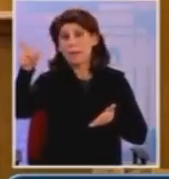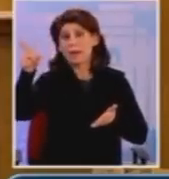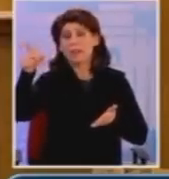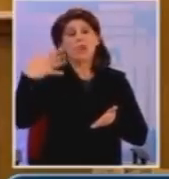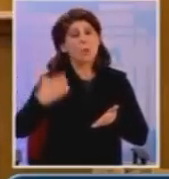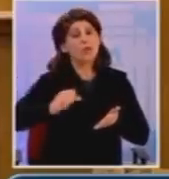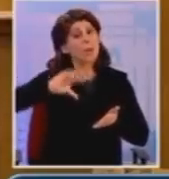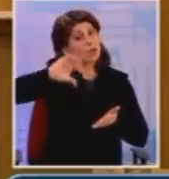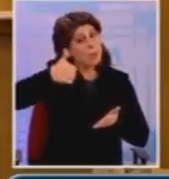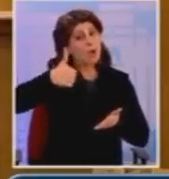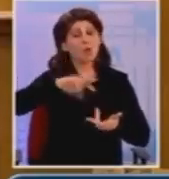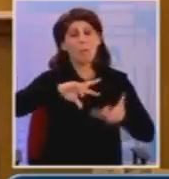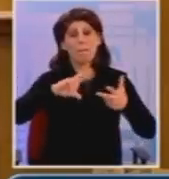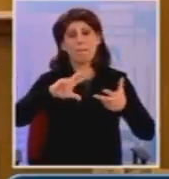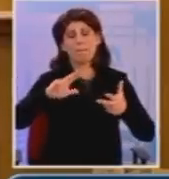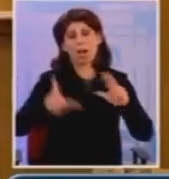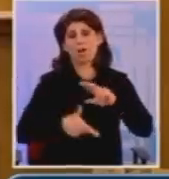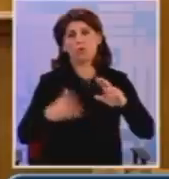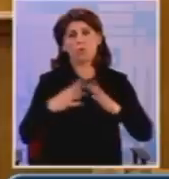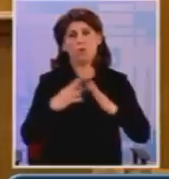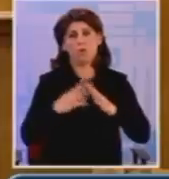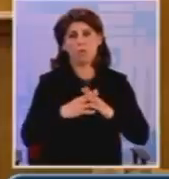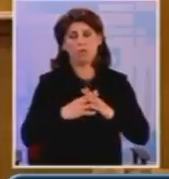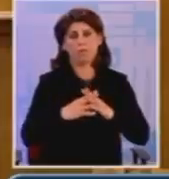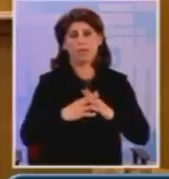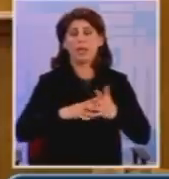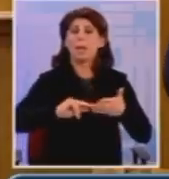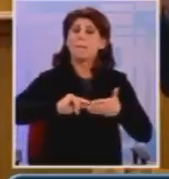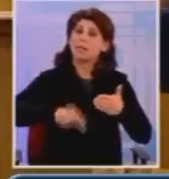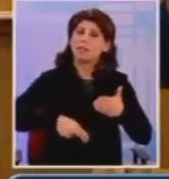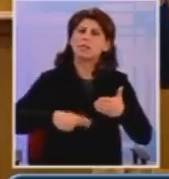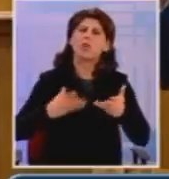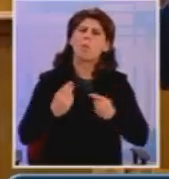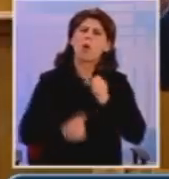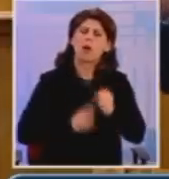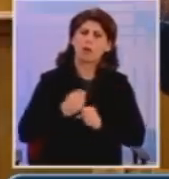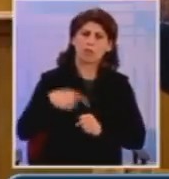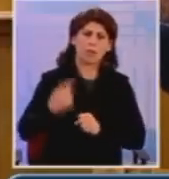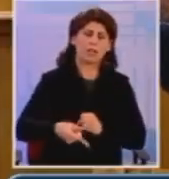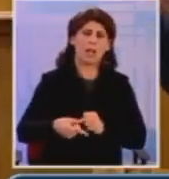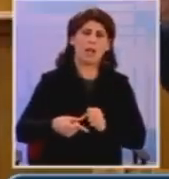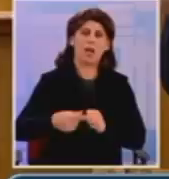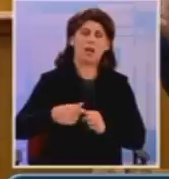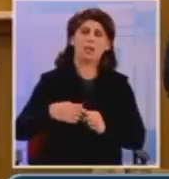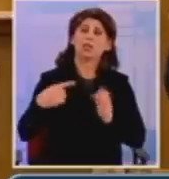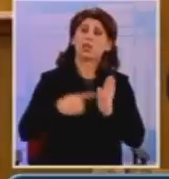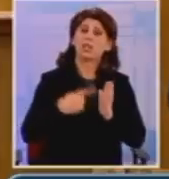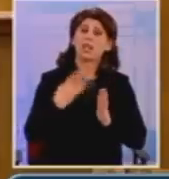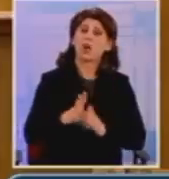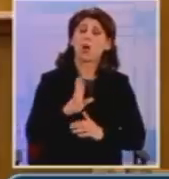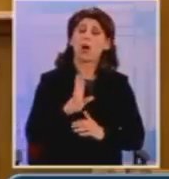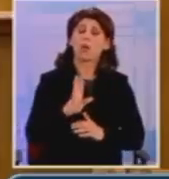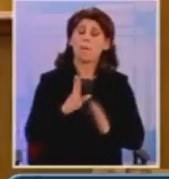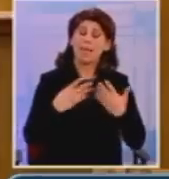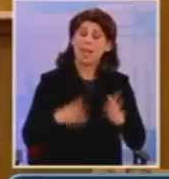είχε από τον Πρώτο Παγκόσμιο Πόλεμο, με τη σύμβαση που έγινε πολλά χρόνια μετά τον Πρώτο Παγκόσμιο Πόλεμο, το 1953